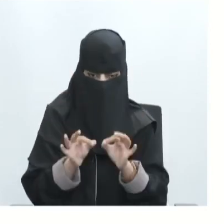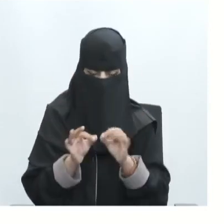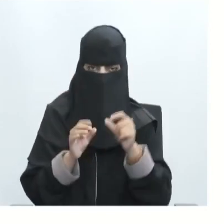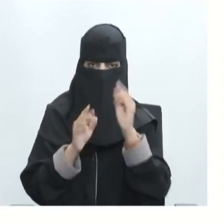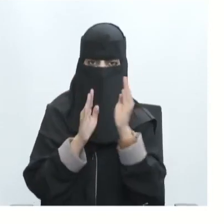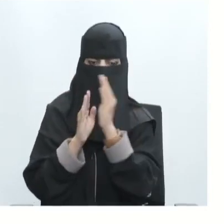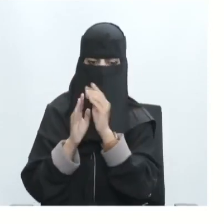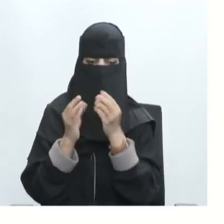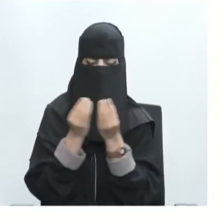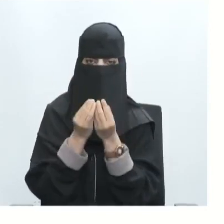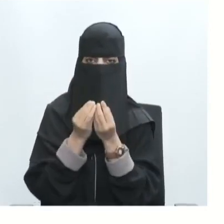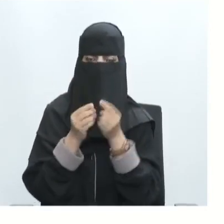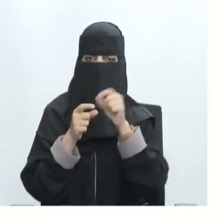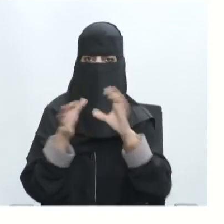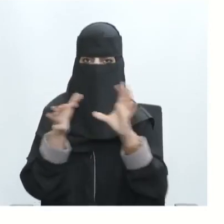علاقه